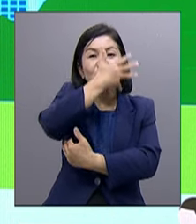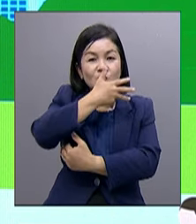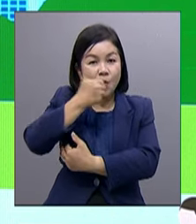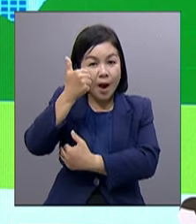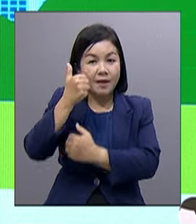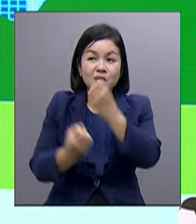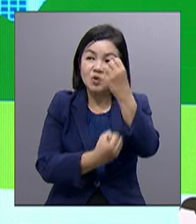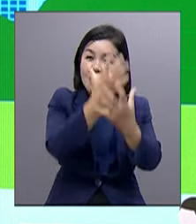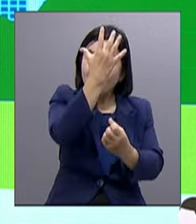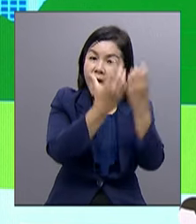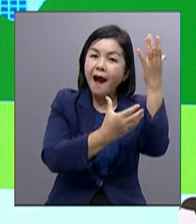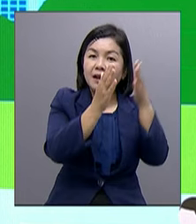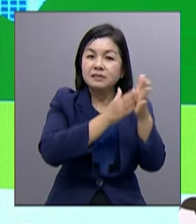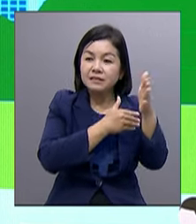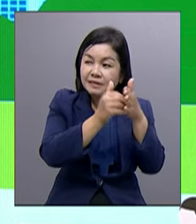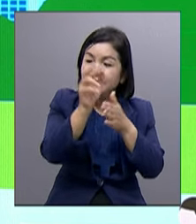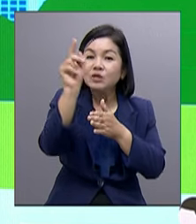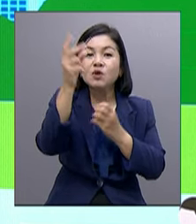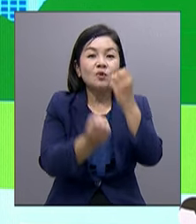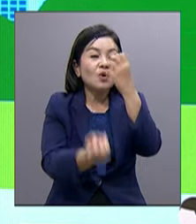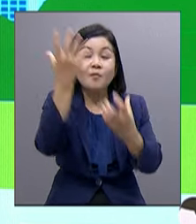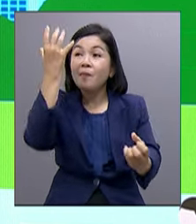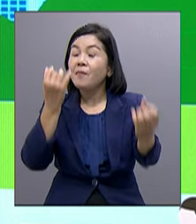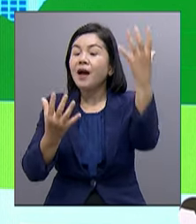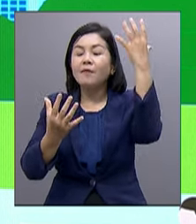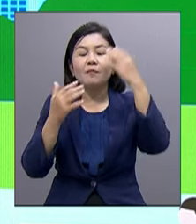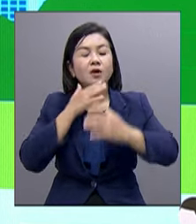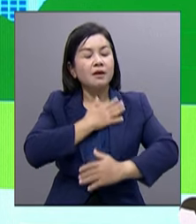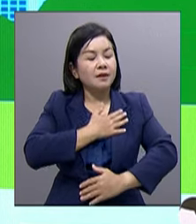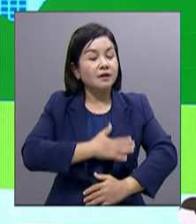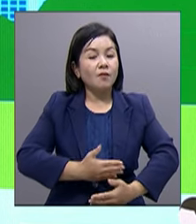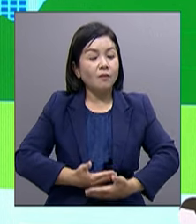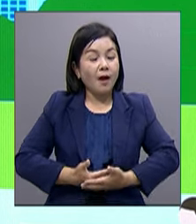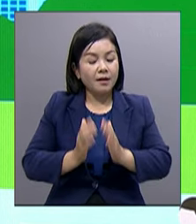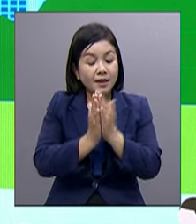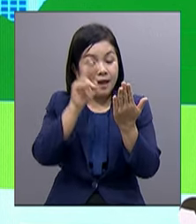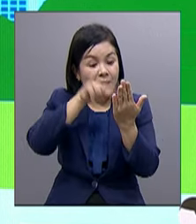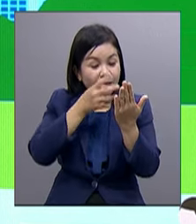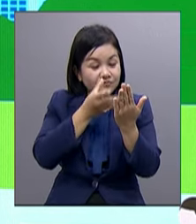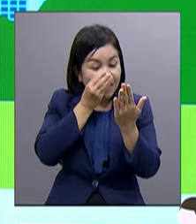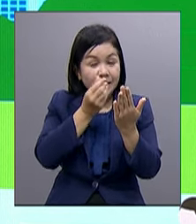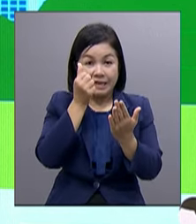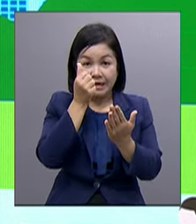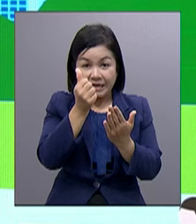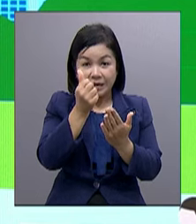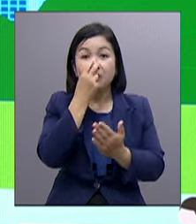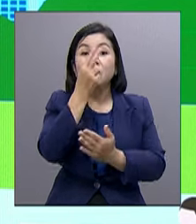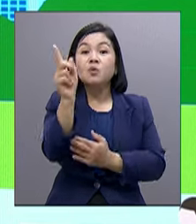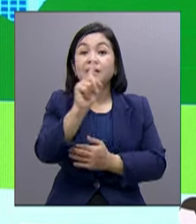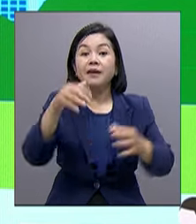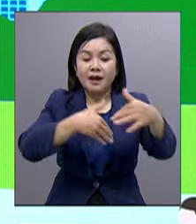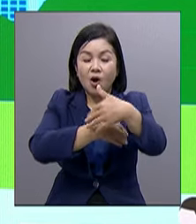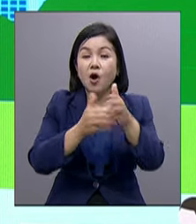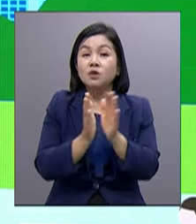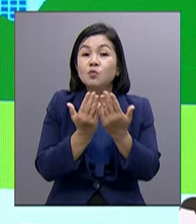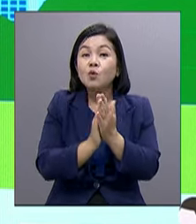เขียวมีต้นไม้ร่มรื่นเอื้อต่อการทำสมาธิแล้วก็การอ่านหนังสือสุดๆเลยค่ะวันนี้พาไปดูกันที่ห้องสมุดบางขุน